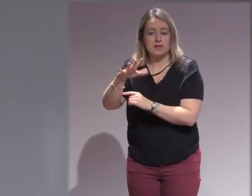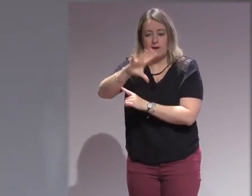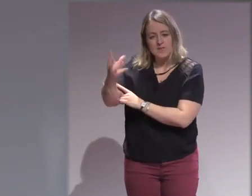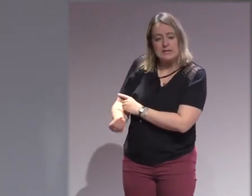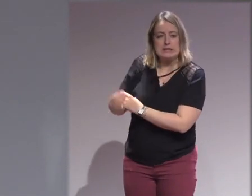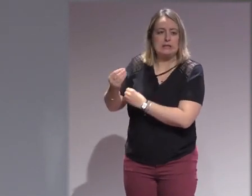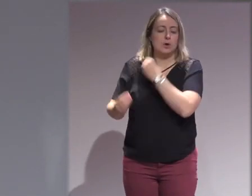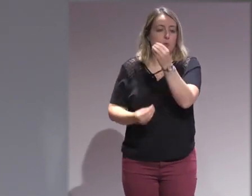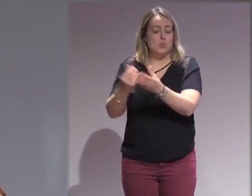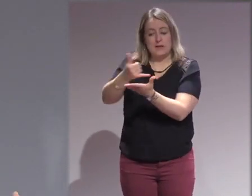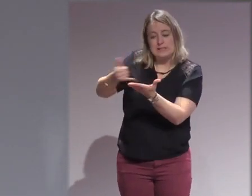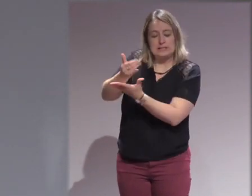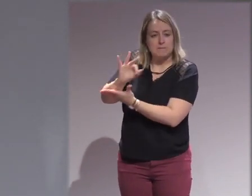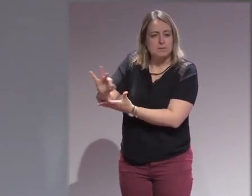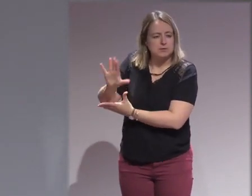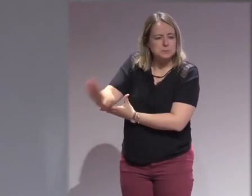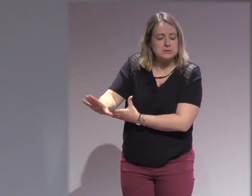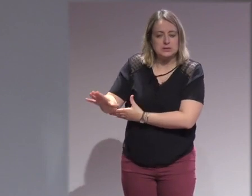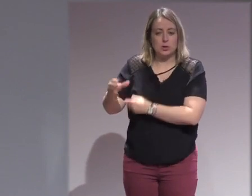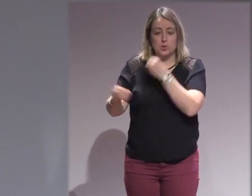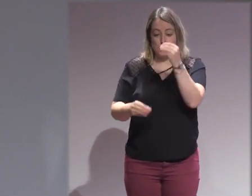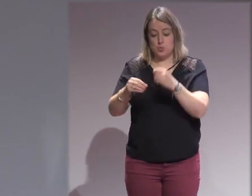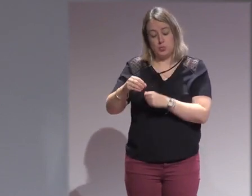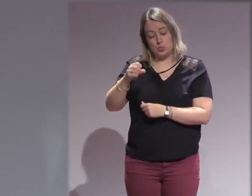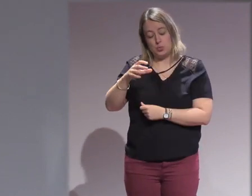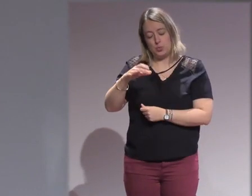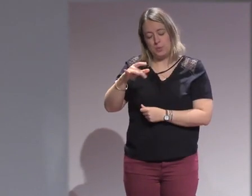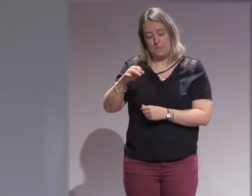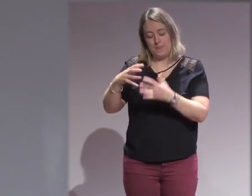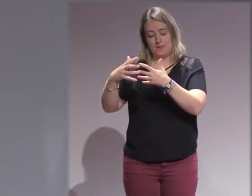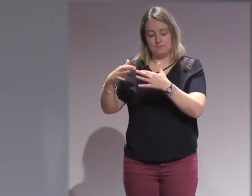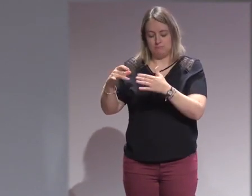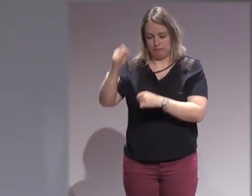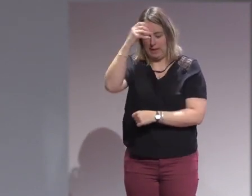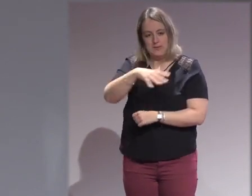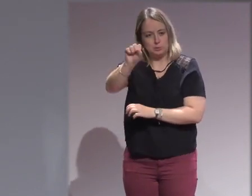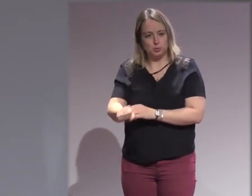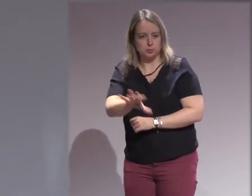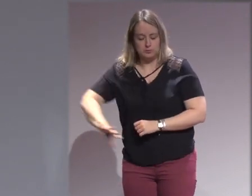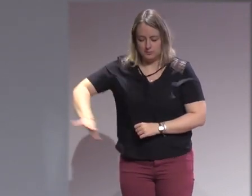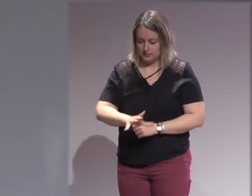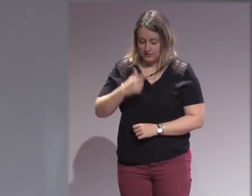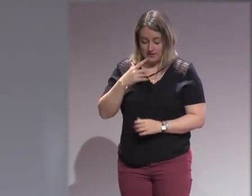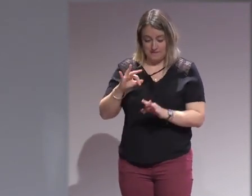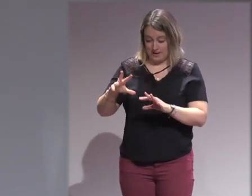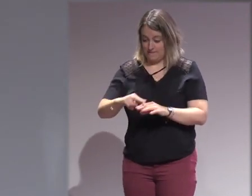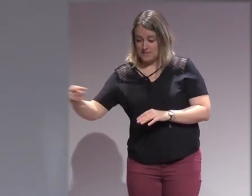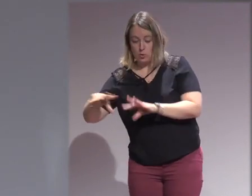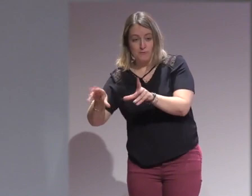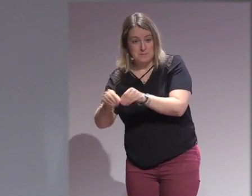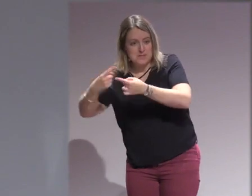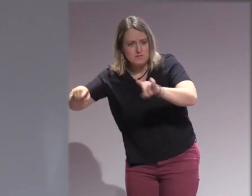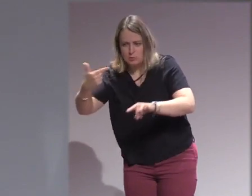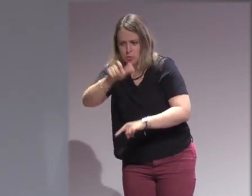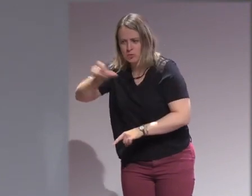en Polynésie française, qui a grandi en Amérique latine, sa vision de la famille, bah, c'est pas juste deux adultes. C'est une vision où